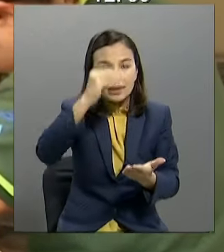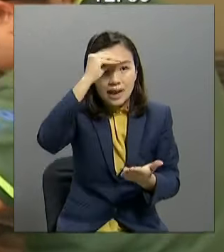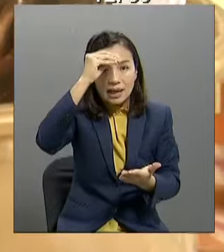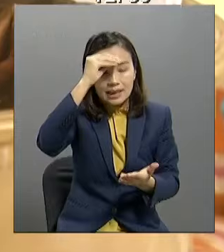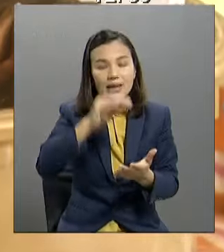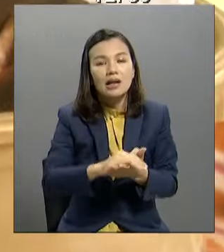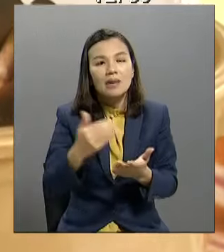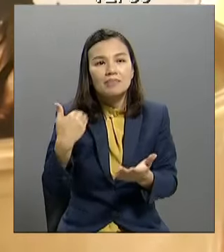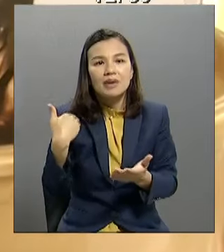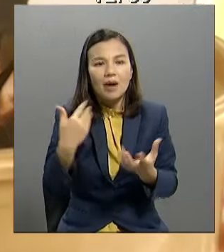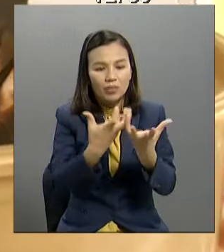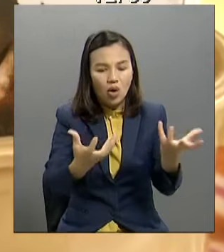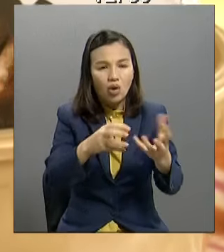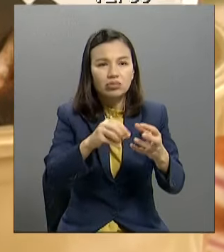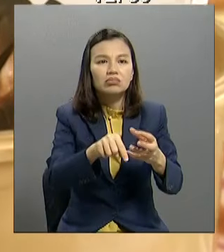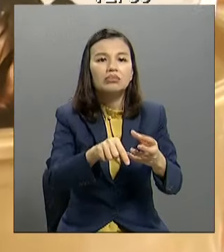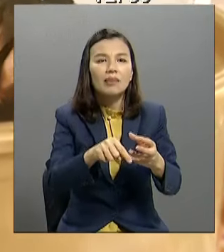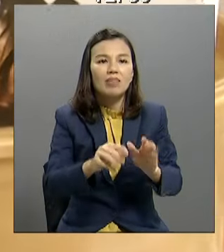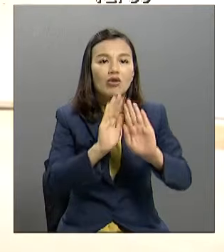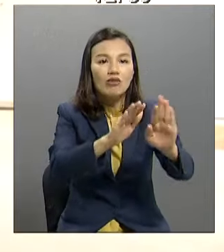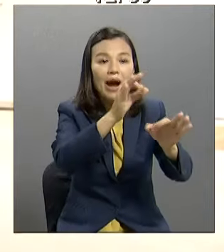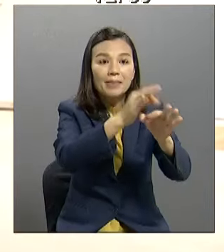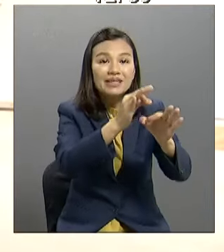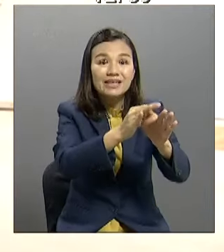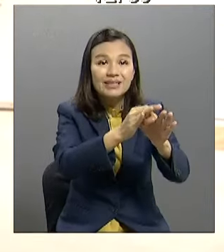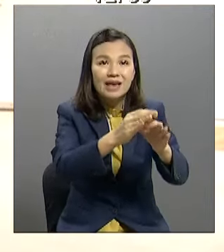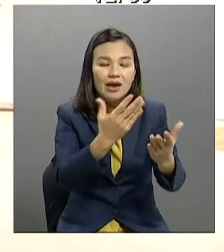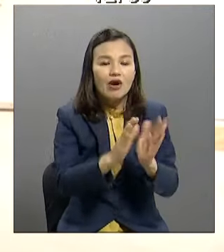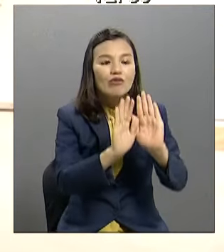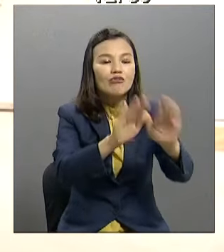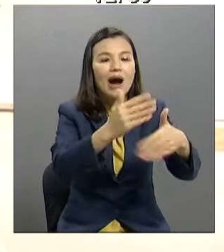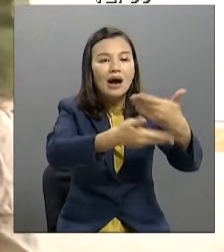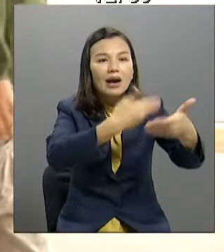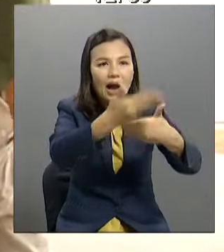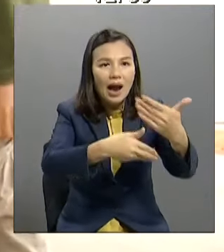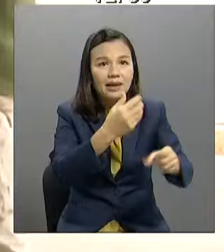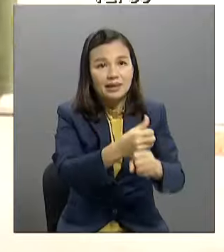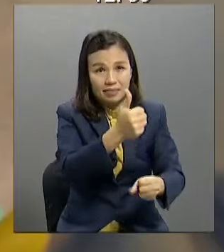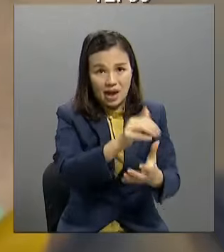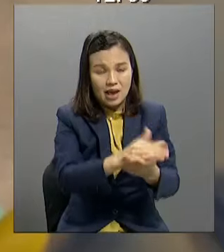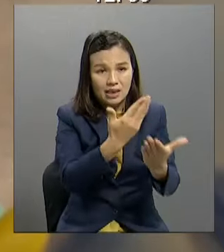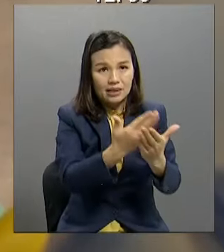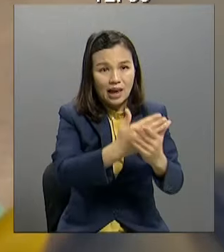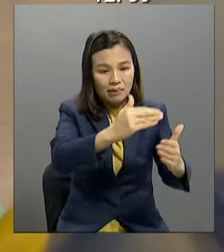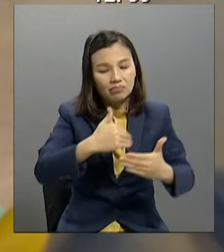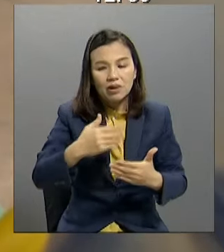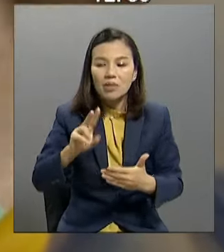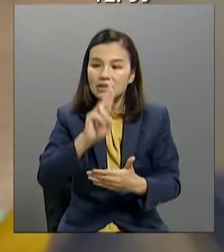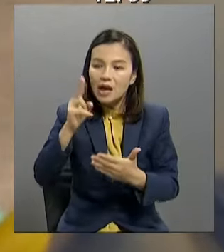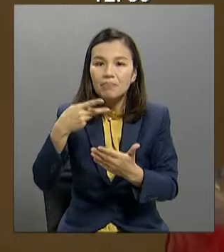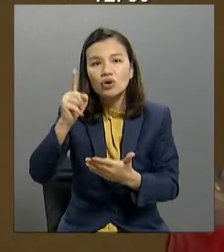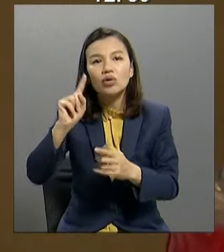ขยะสามารถเปิดบัญชีเพื่อสะสมเงินที่ได้จากการขายขยะและนำเงินที่ได้ไปใช้ประโยชน์ต่อ